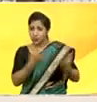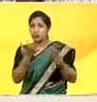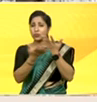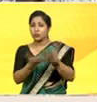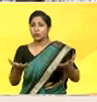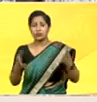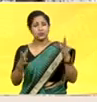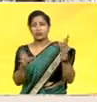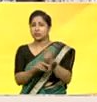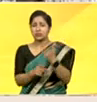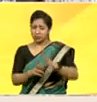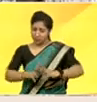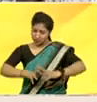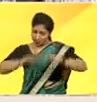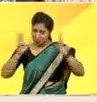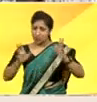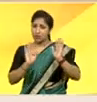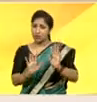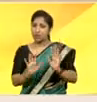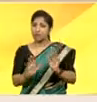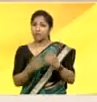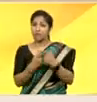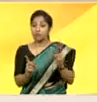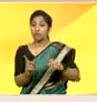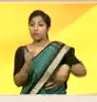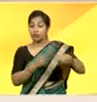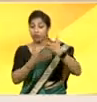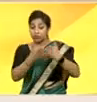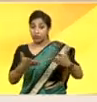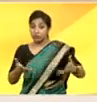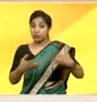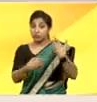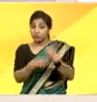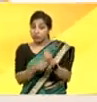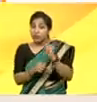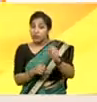कमी नहीं है। आप ऐसे प्रोडक्ट्स को